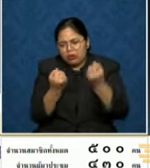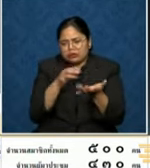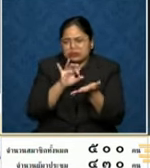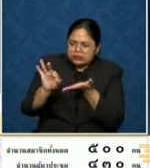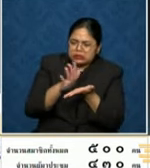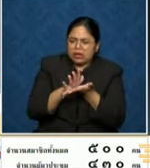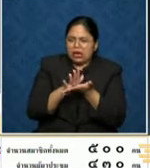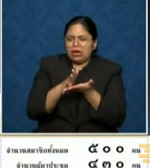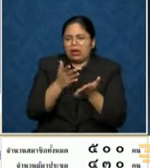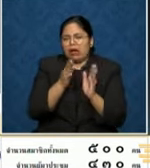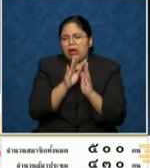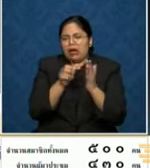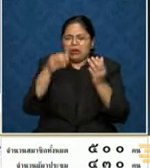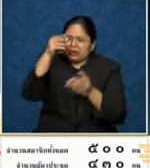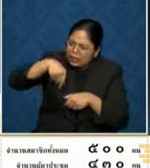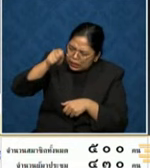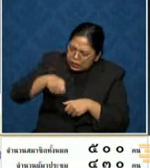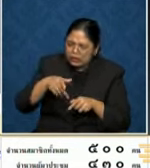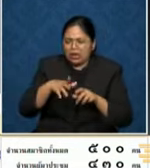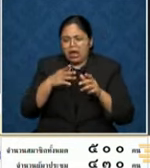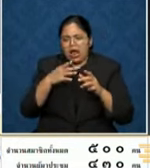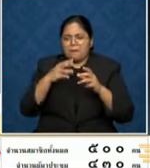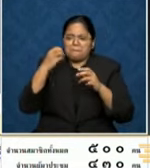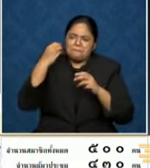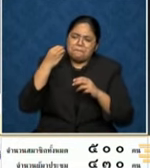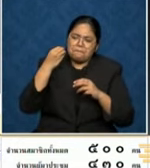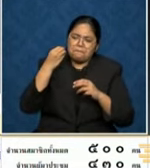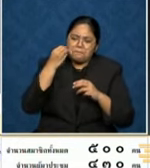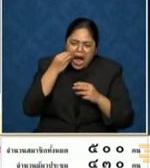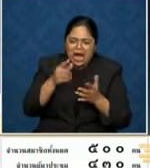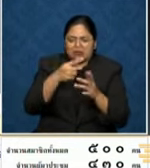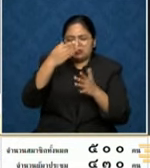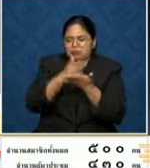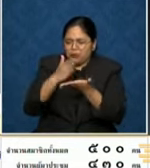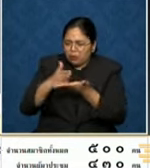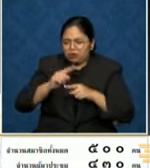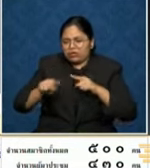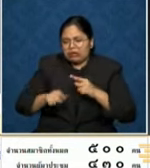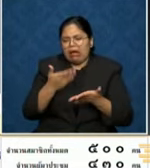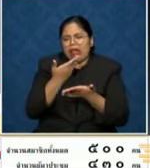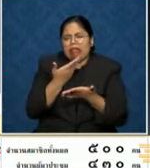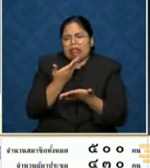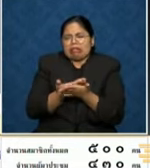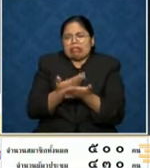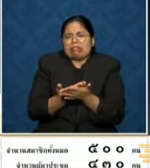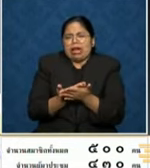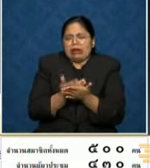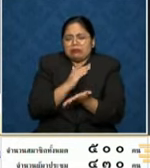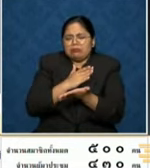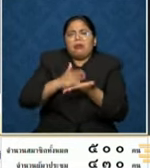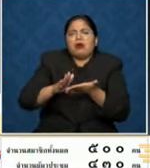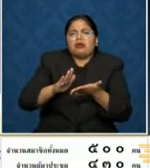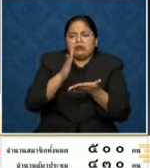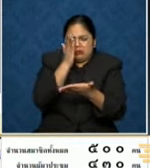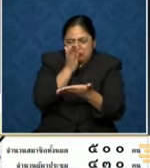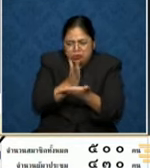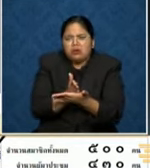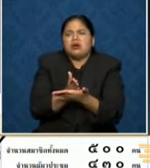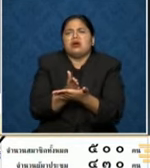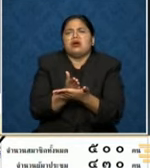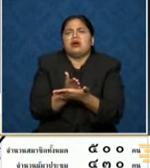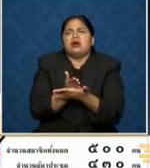ดิตบูโรต่างๆในเมื่อไม่มีเงินผ่อนบ้านผ่อนรถครับท่านประธานครับคนกลุ่มนี้คือคนของกลุ่มไฟทำงานแทบทั้งสิ้นครับท่านประธานครับเ